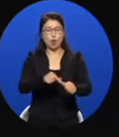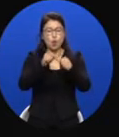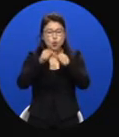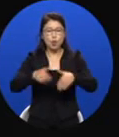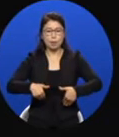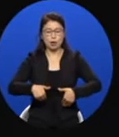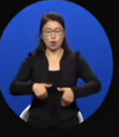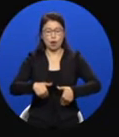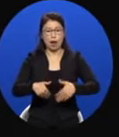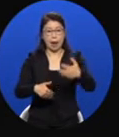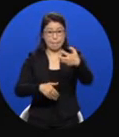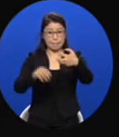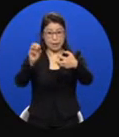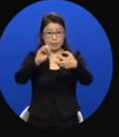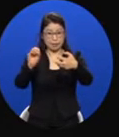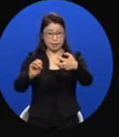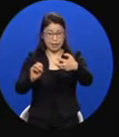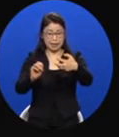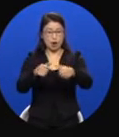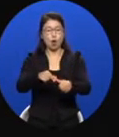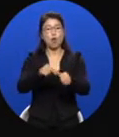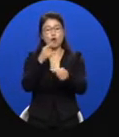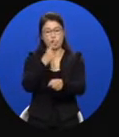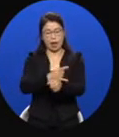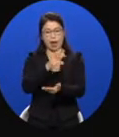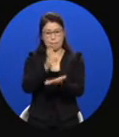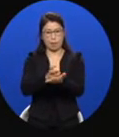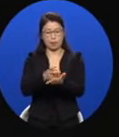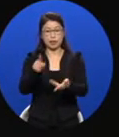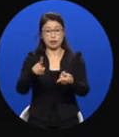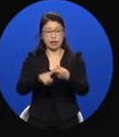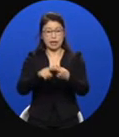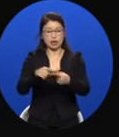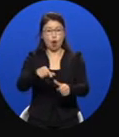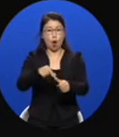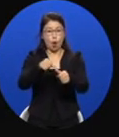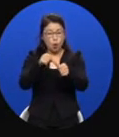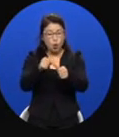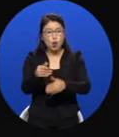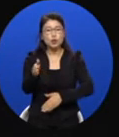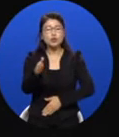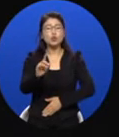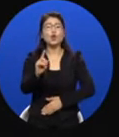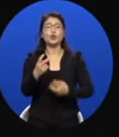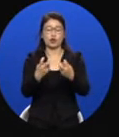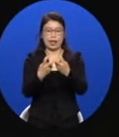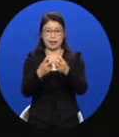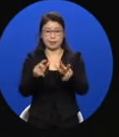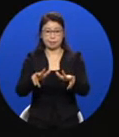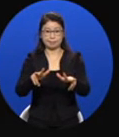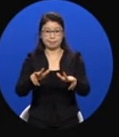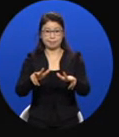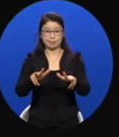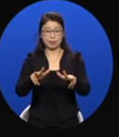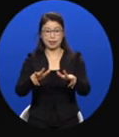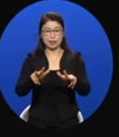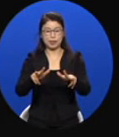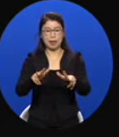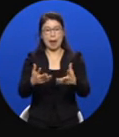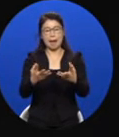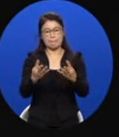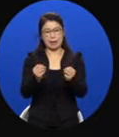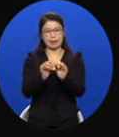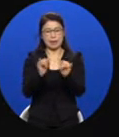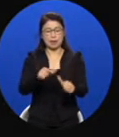주민의 80%를 고용을 하게 만드는 겁니다. 그들의 고용의 질을 어떻게 담보할 것인가. 지금도 사실 많은